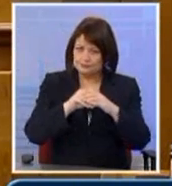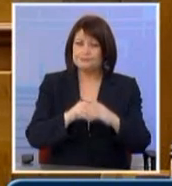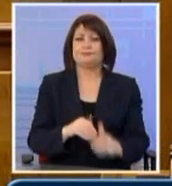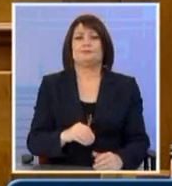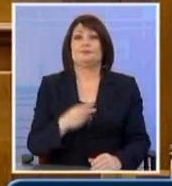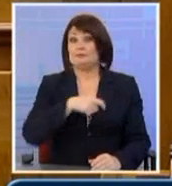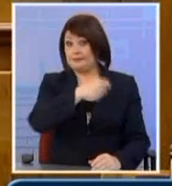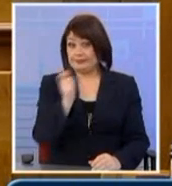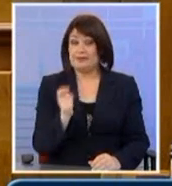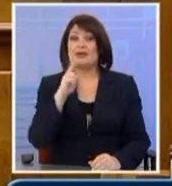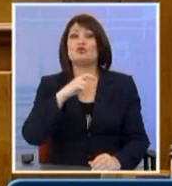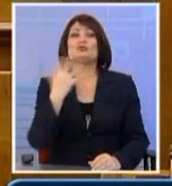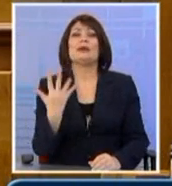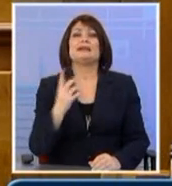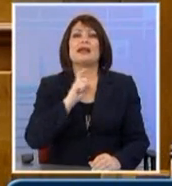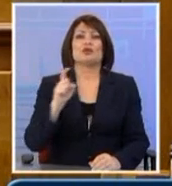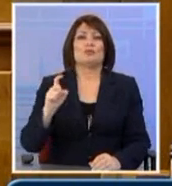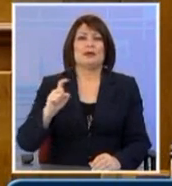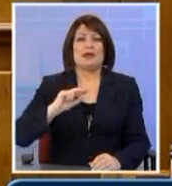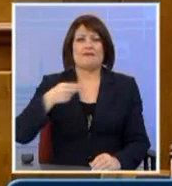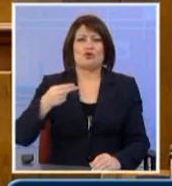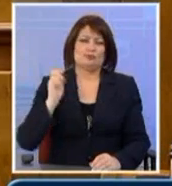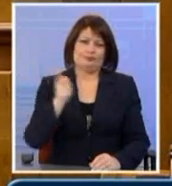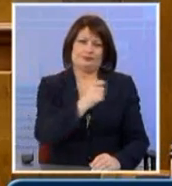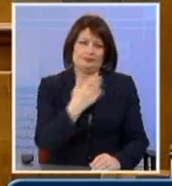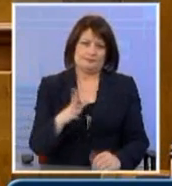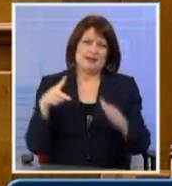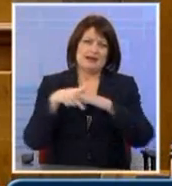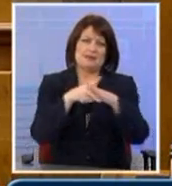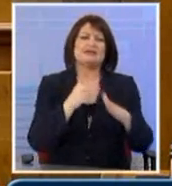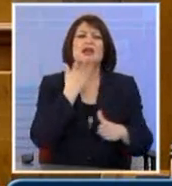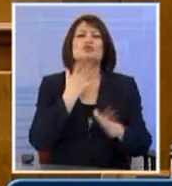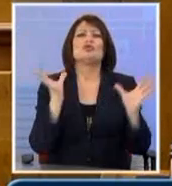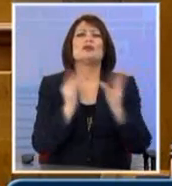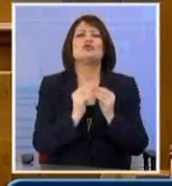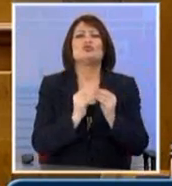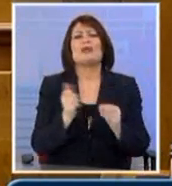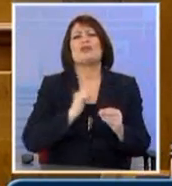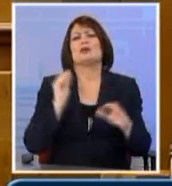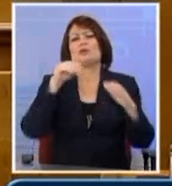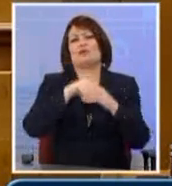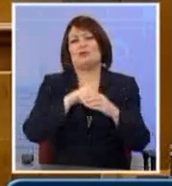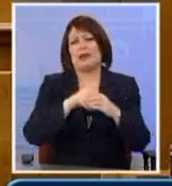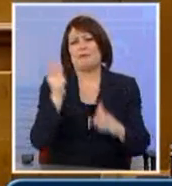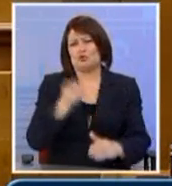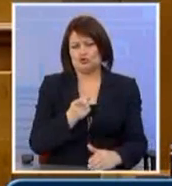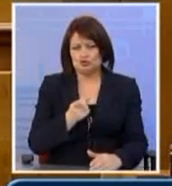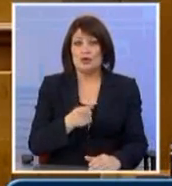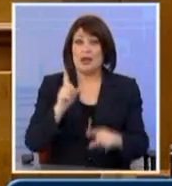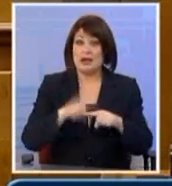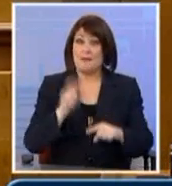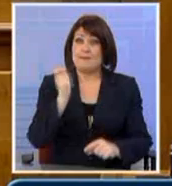δόθηκαν 25 εκατομμύρια ευρώ δαπάνες του PSI. Η Ελλάδα